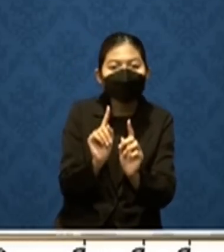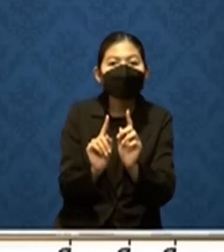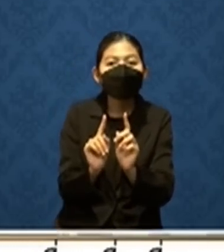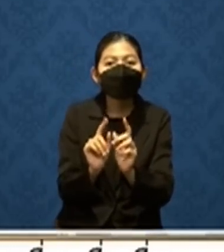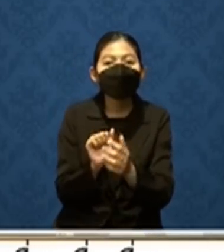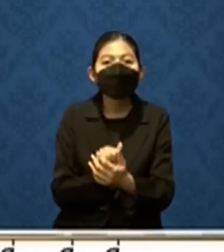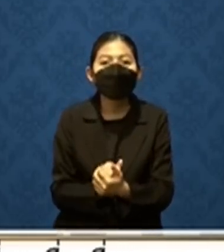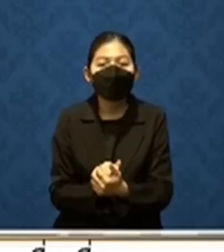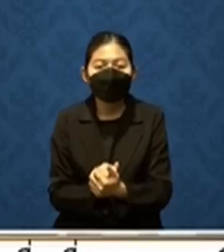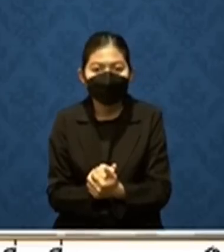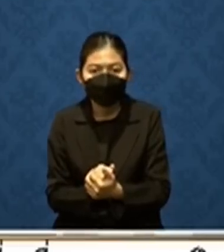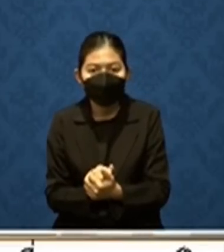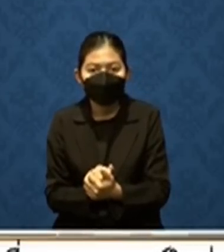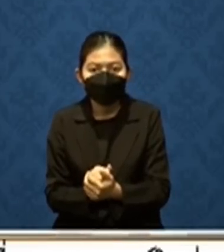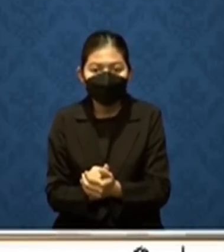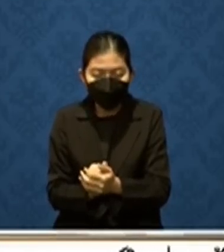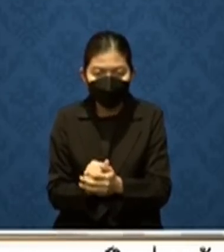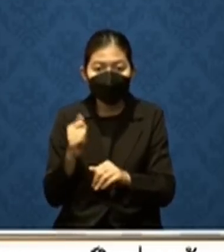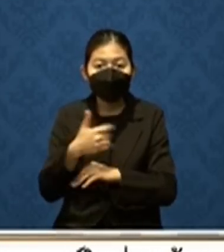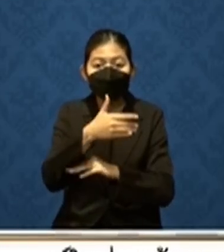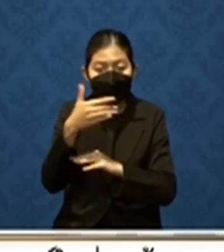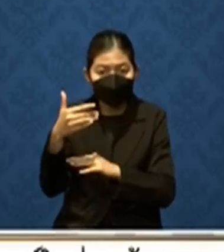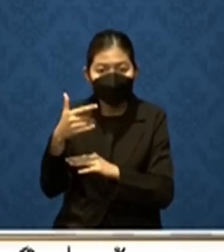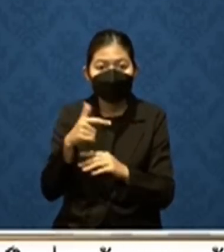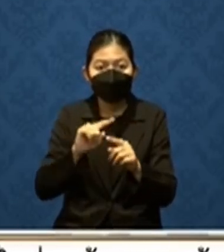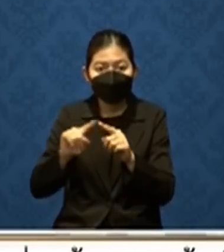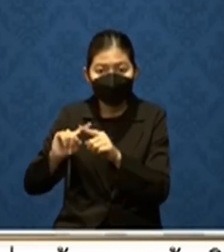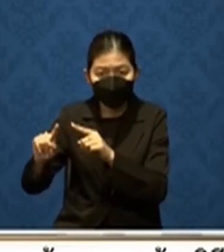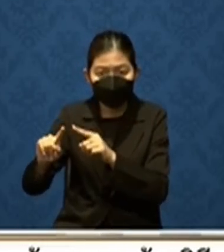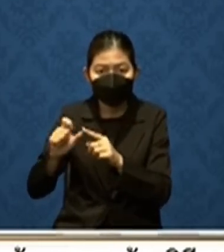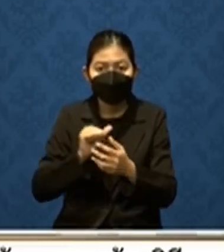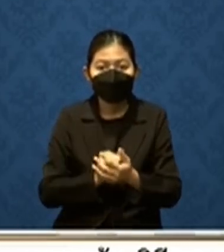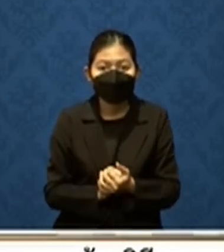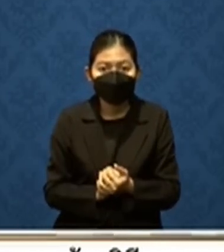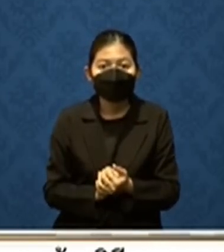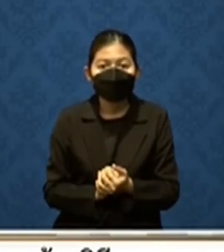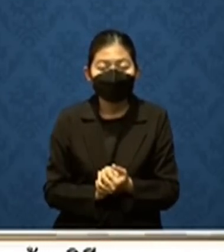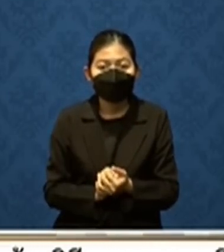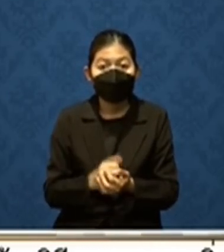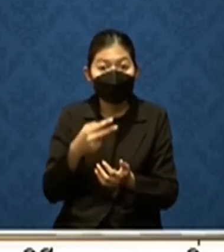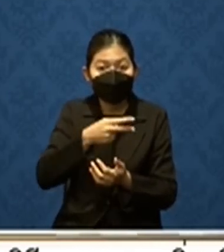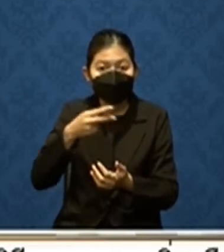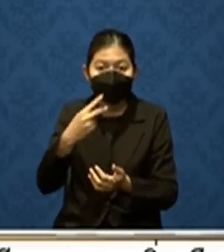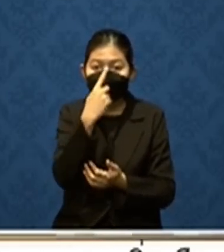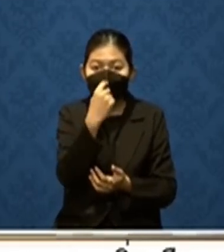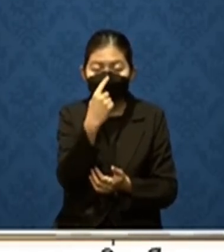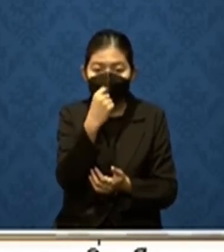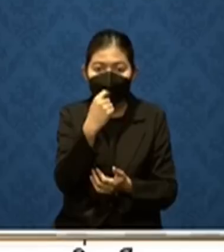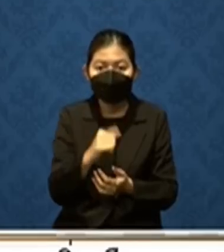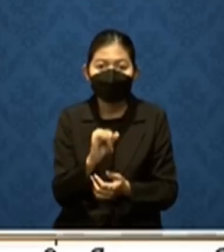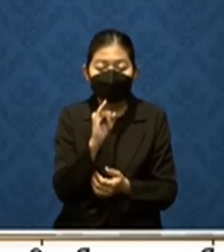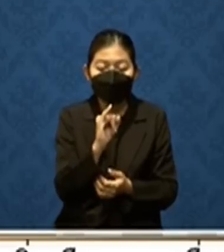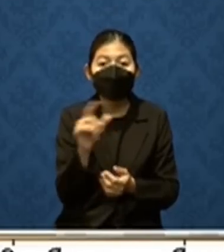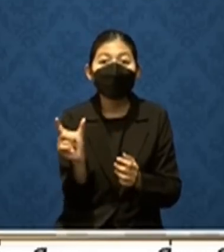interracial in silk formanagement At The Boxเม้นขออนุญาตใช้ภาษาอังกฤษครับตัวย่อ